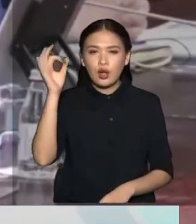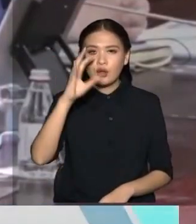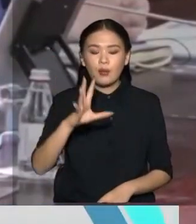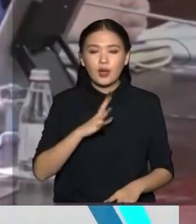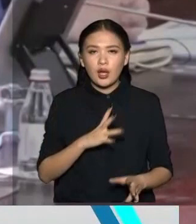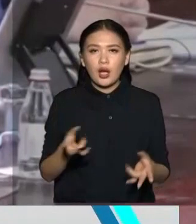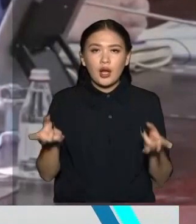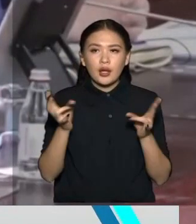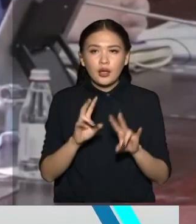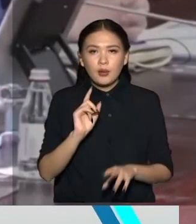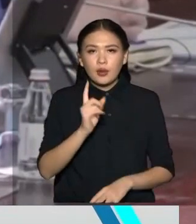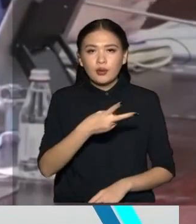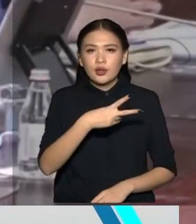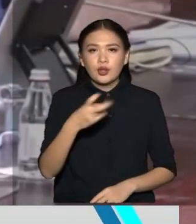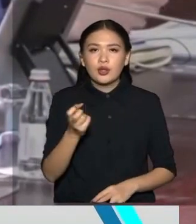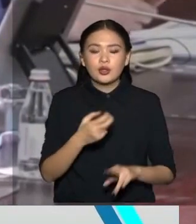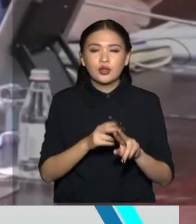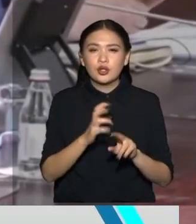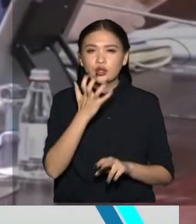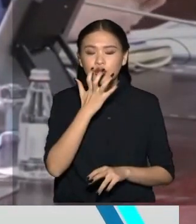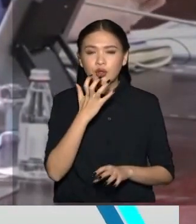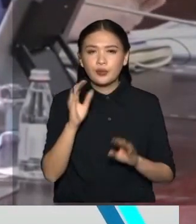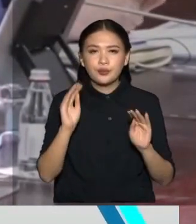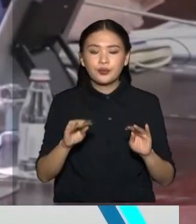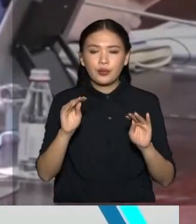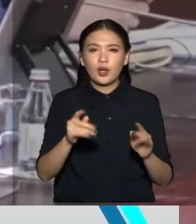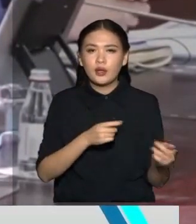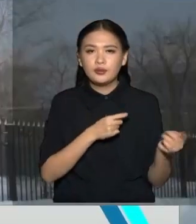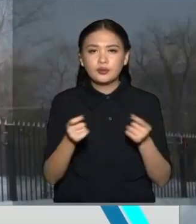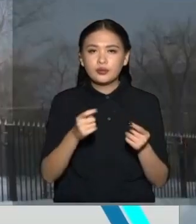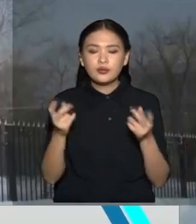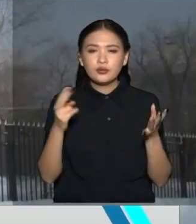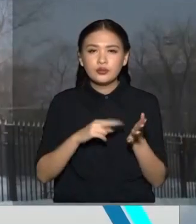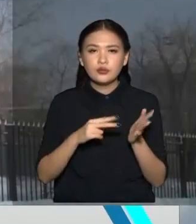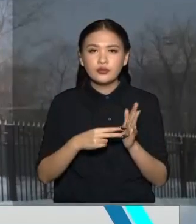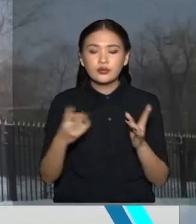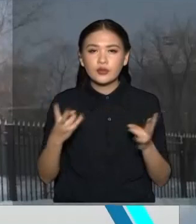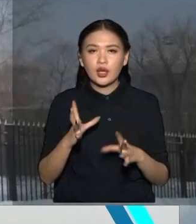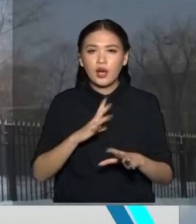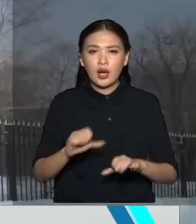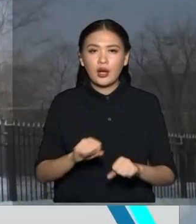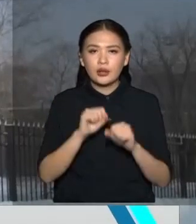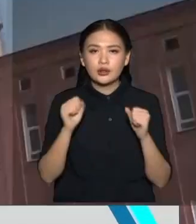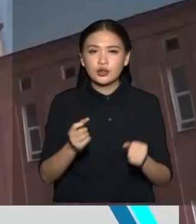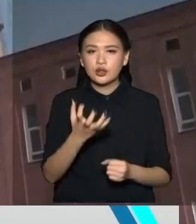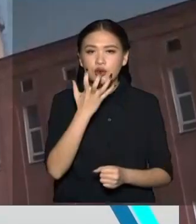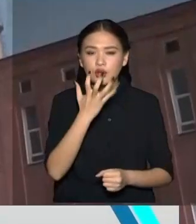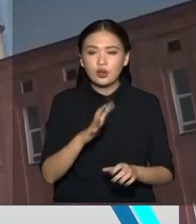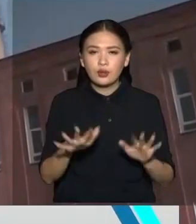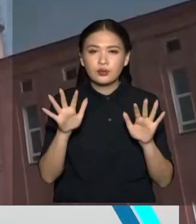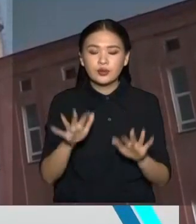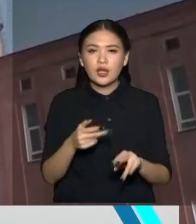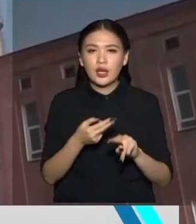тұрғындарға 1200-ге жуық жылытатын құралдарды жеткізу ұйымдастырылды. Қақаған аязға Өскеменнің жылу желілері де шыдас